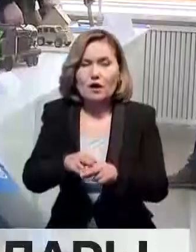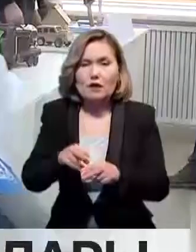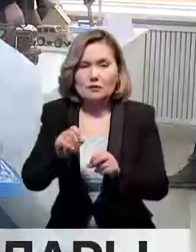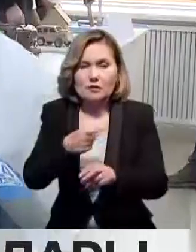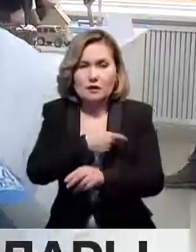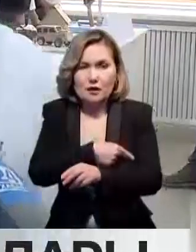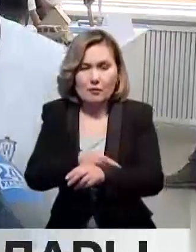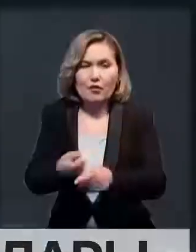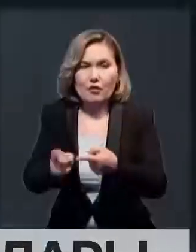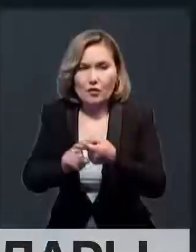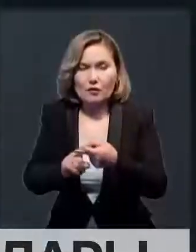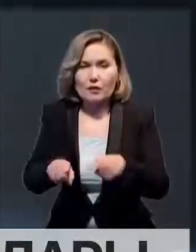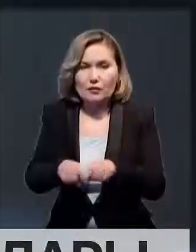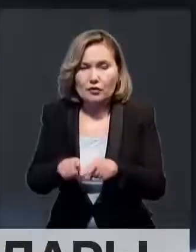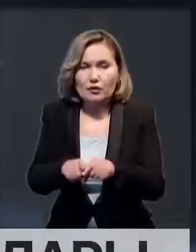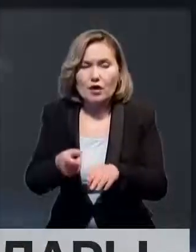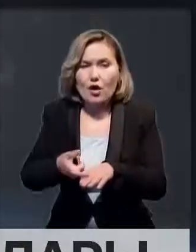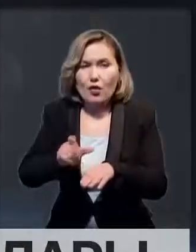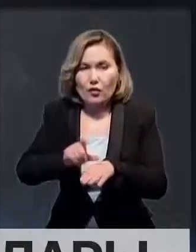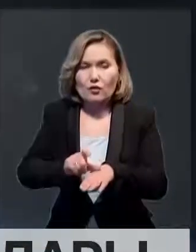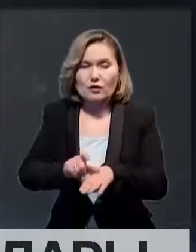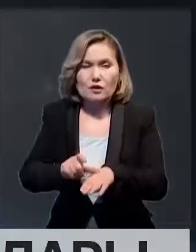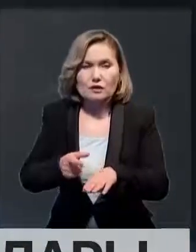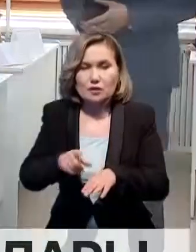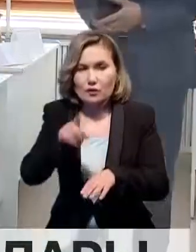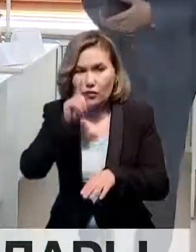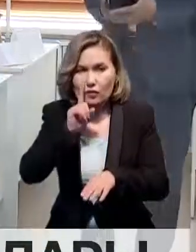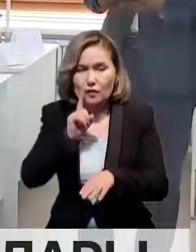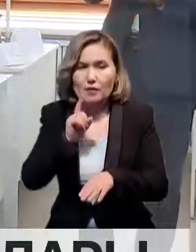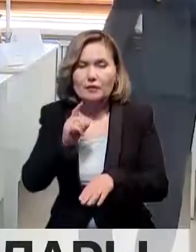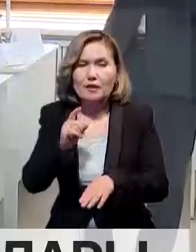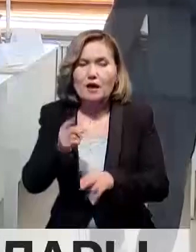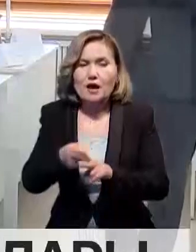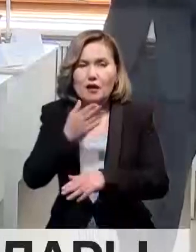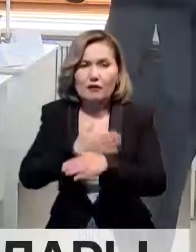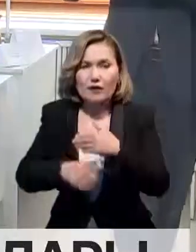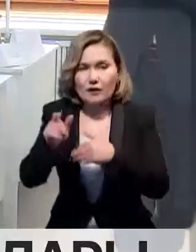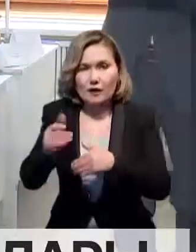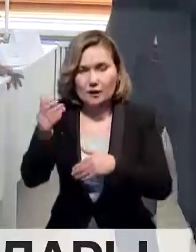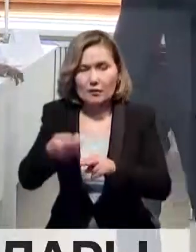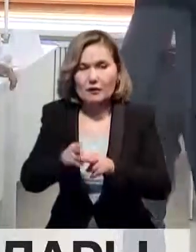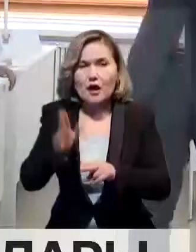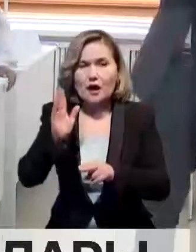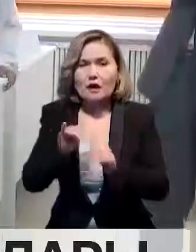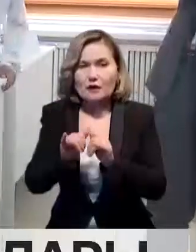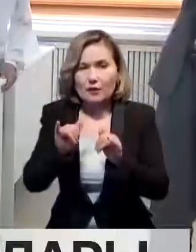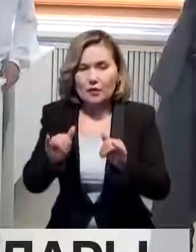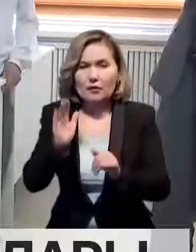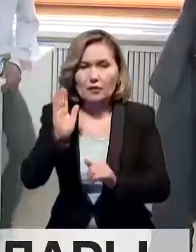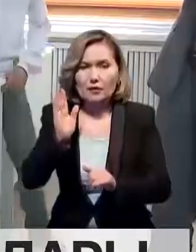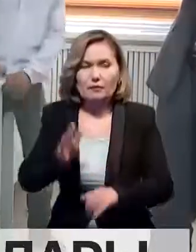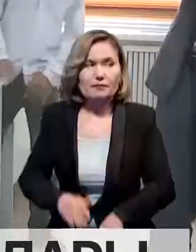сез басқара бір үш қолын. Алған бетімен қайтпаймын, келесі жылы осы сағы да болады. Бұл жол осын дамытып, ара-арай дамытып